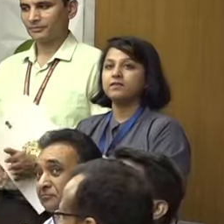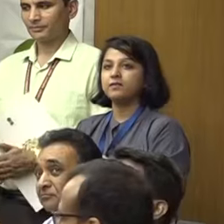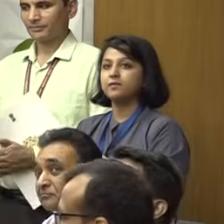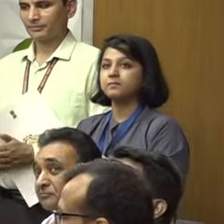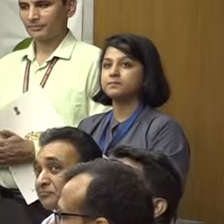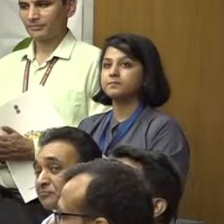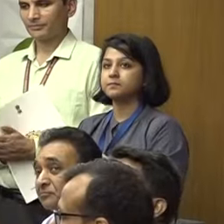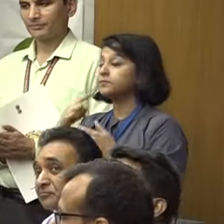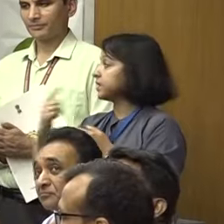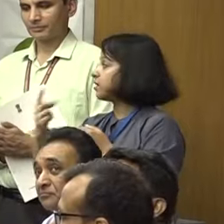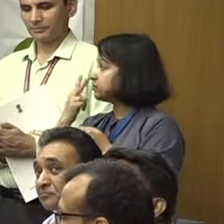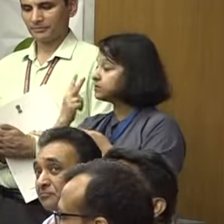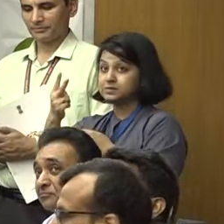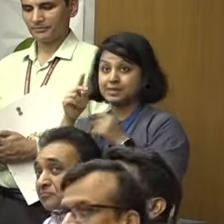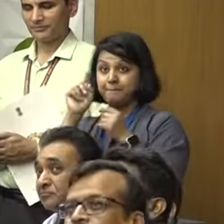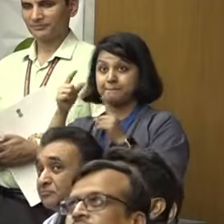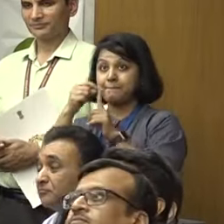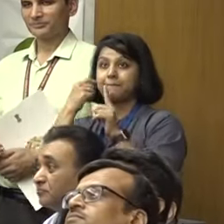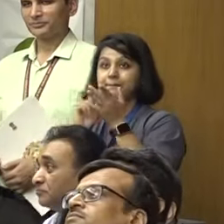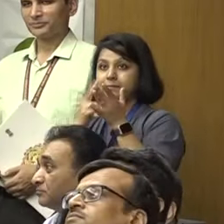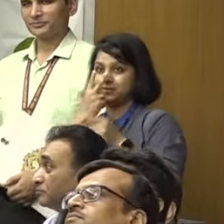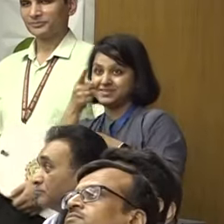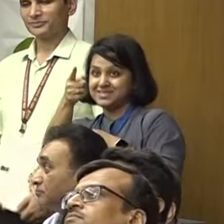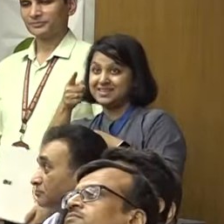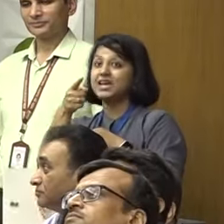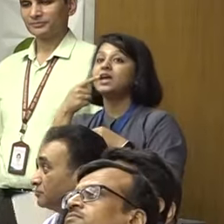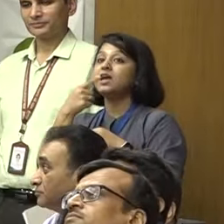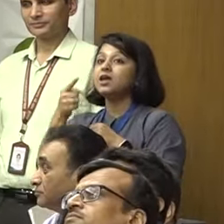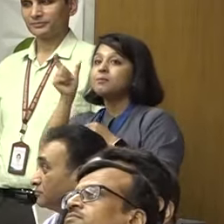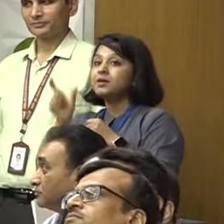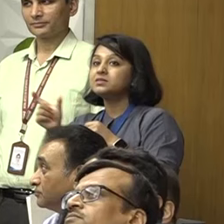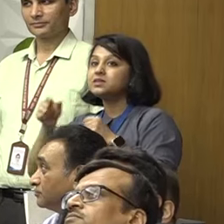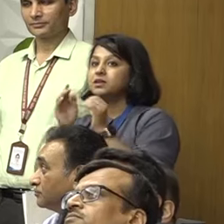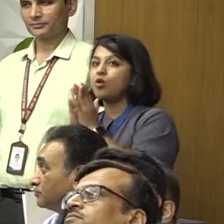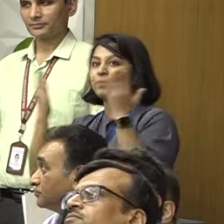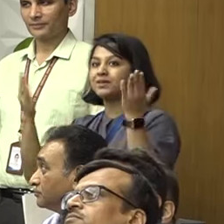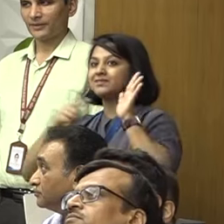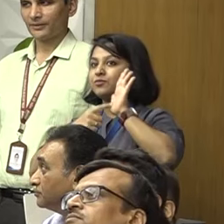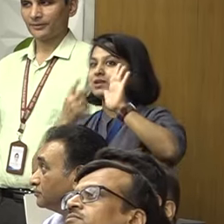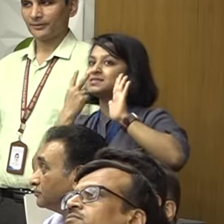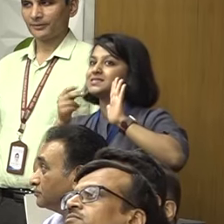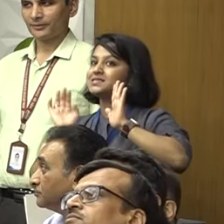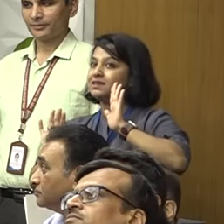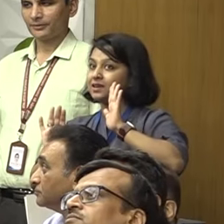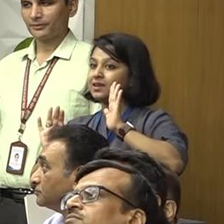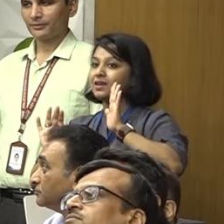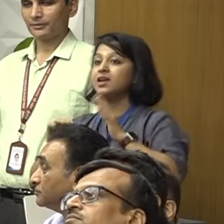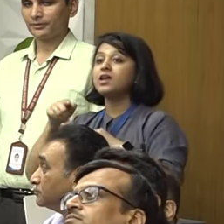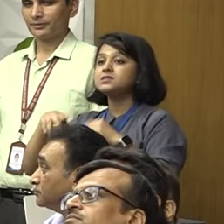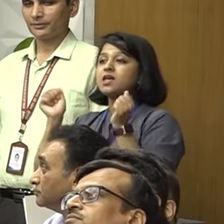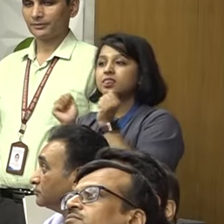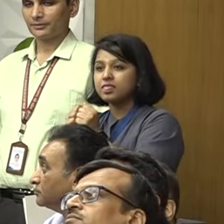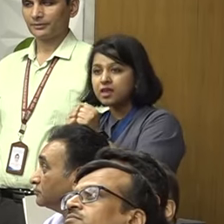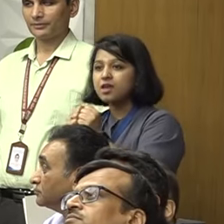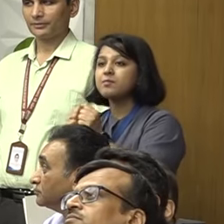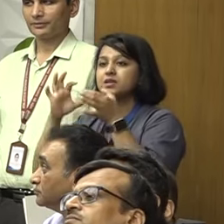आप स्क्रीन पर देख पा रहे हैं साइन एमओयूज की कॉपी, प्रतिनिधि आप देख पा रहे हैं। साथ ही हमारे साथ